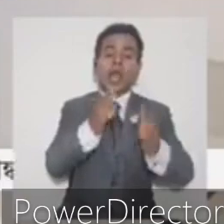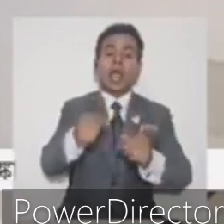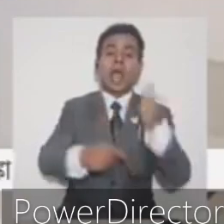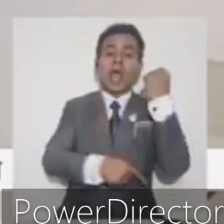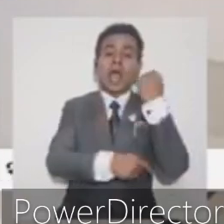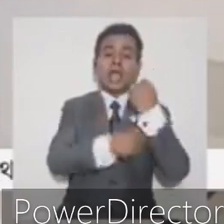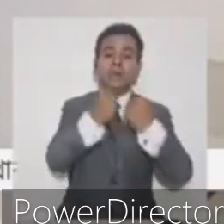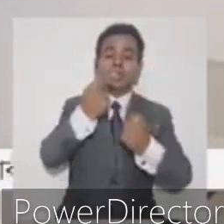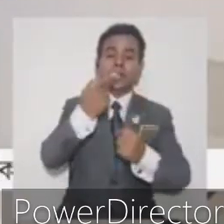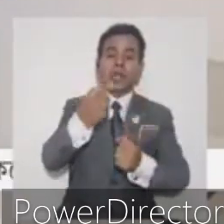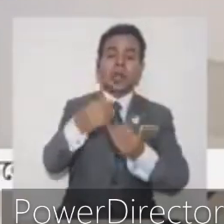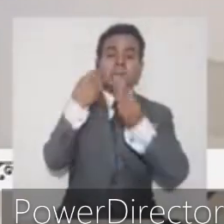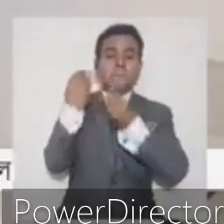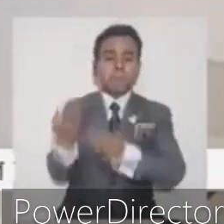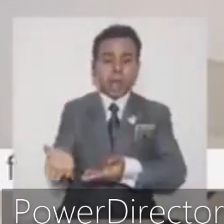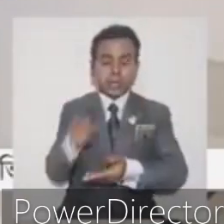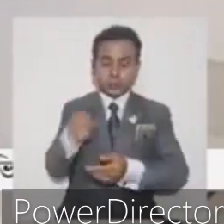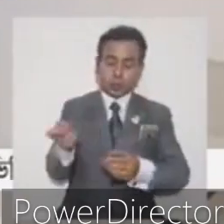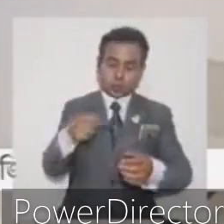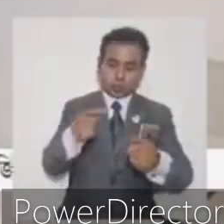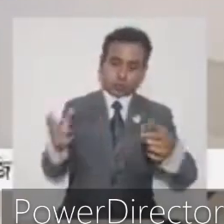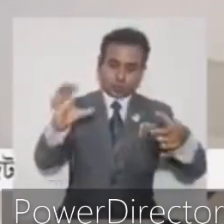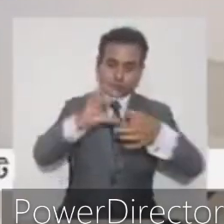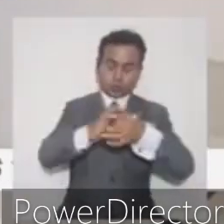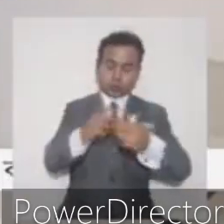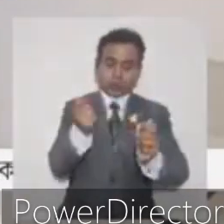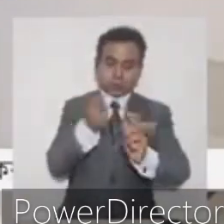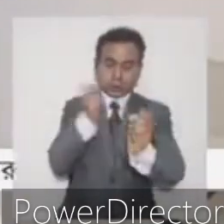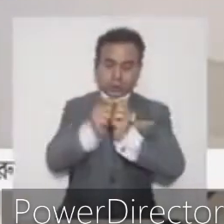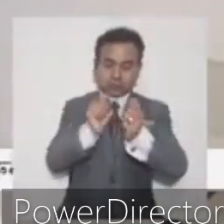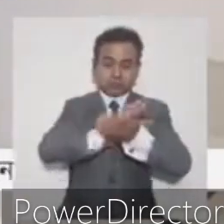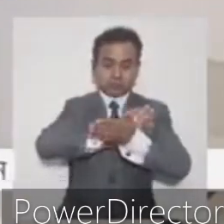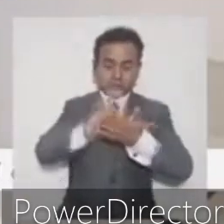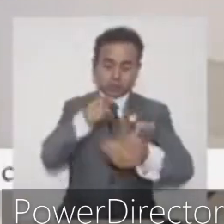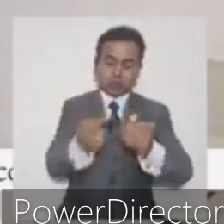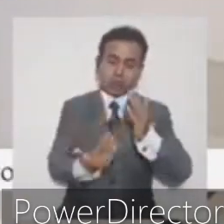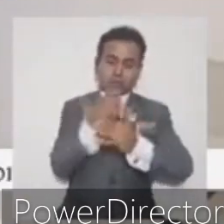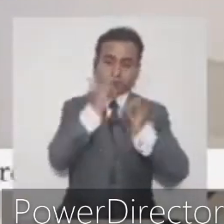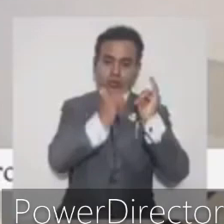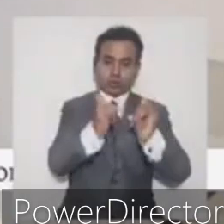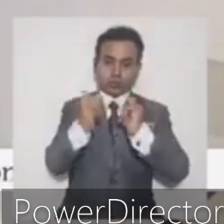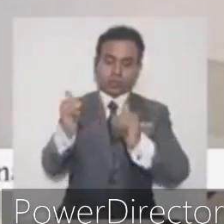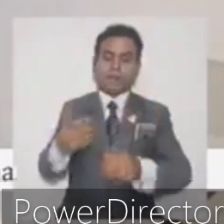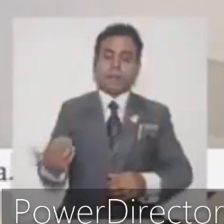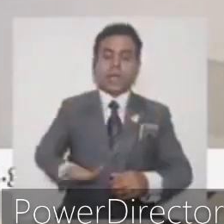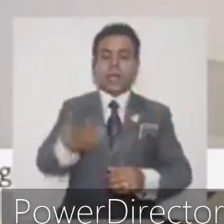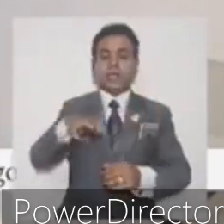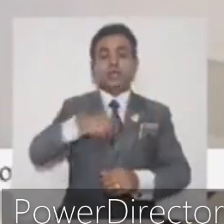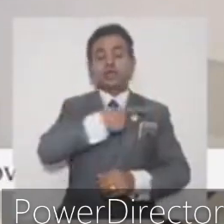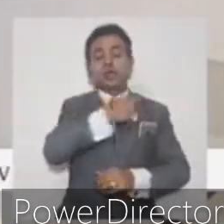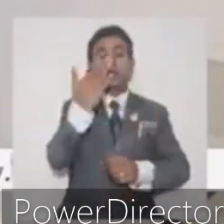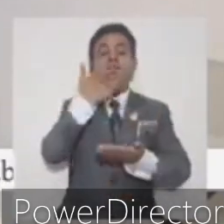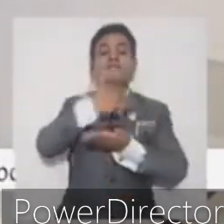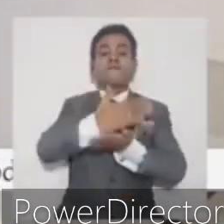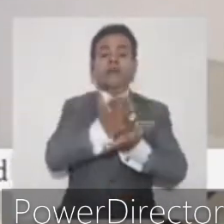সহ আমরা হাসপাতাল প্রস্তুত রেখেছি। সকল জেলা শহরে